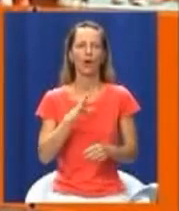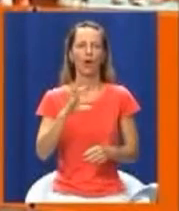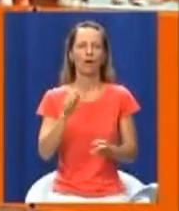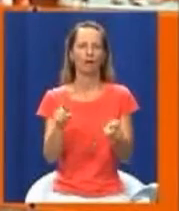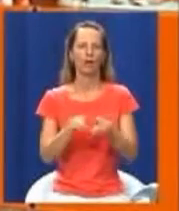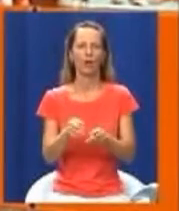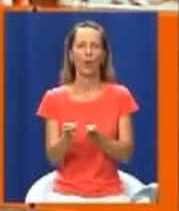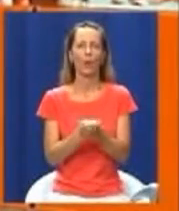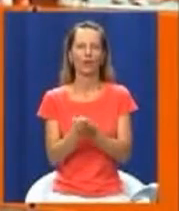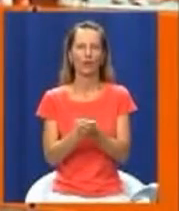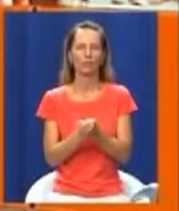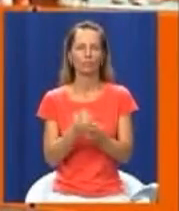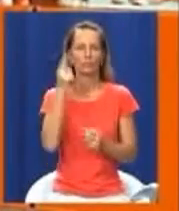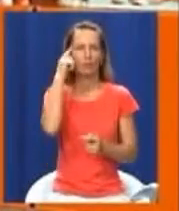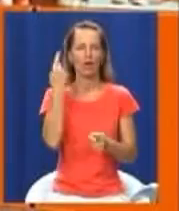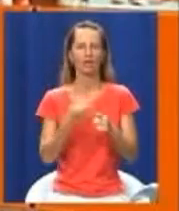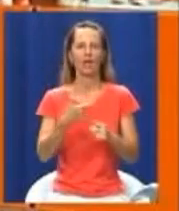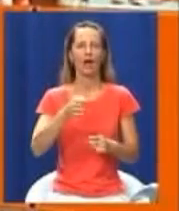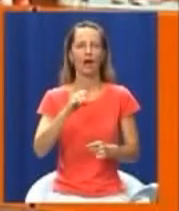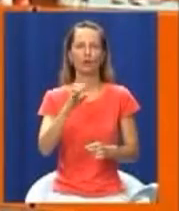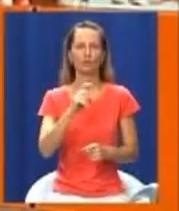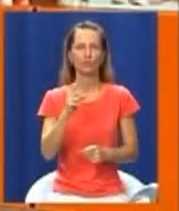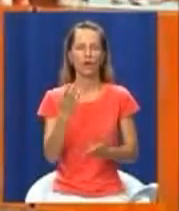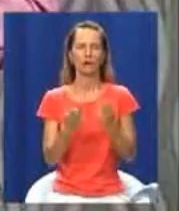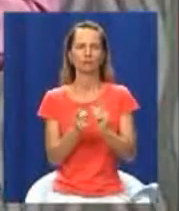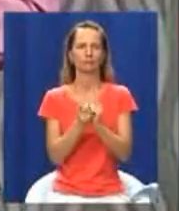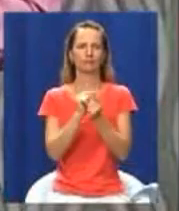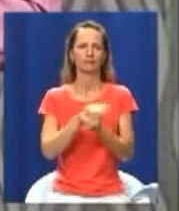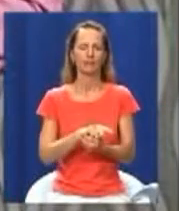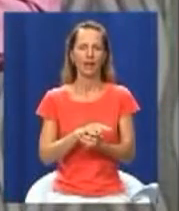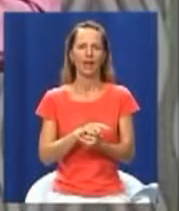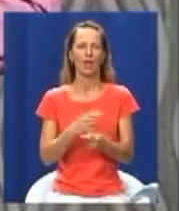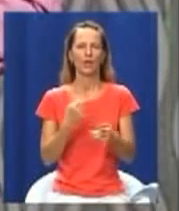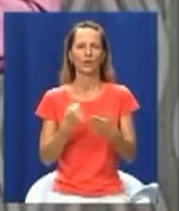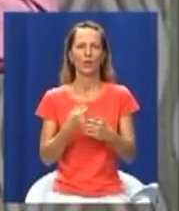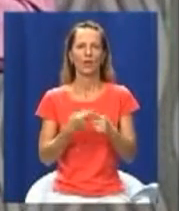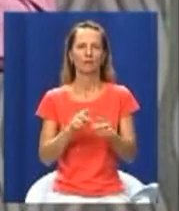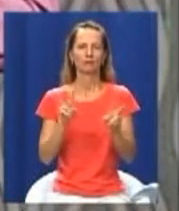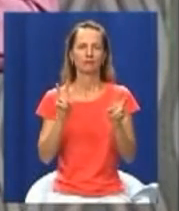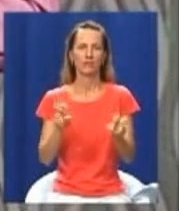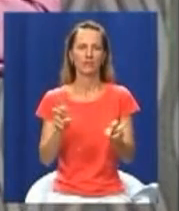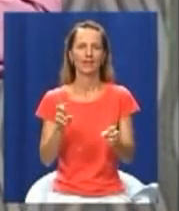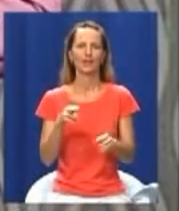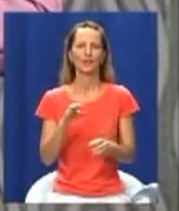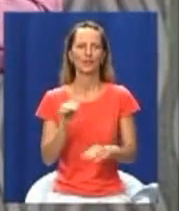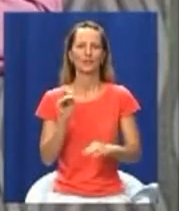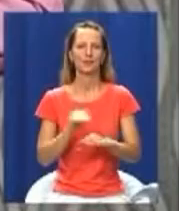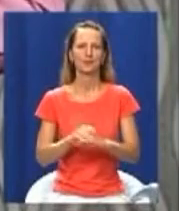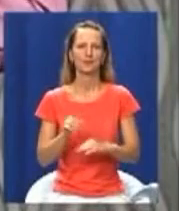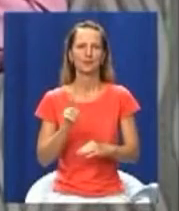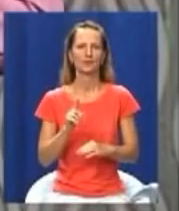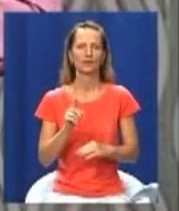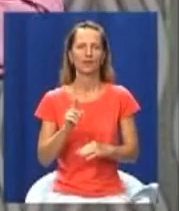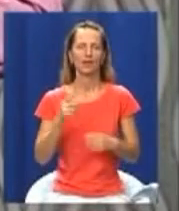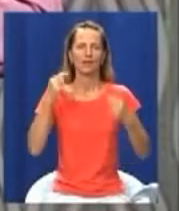насправді начебто ми звикли, що то гарбуз-гарбуз, а у перекладі, якщо от докопатися до цієї інформації, до витоків цієї інформації, то він означає віслячий